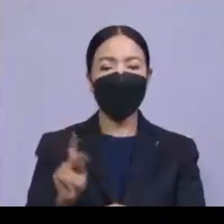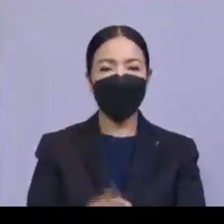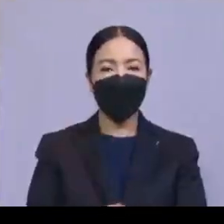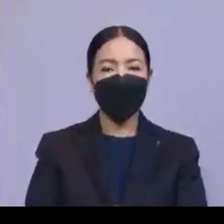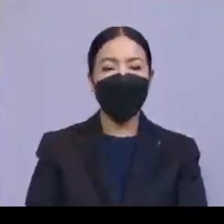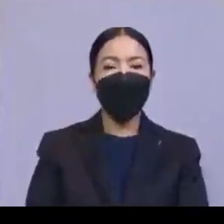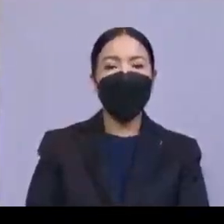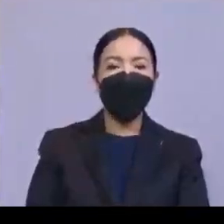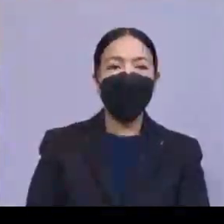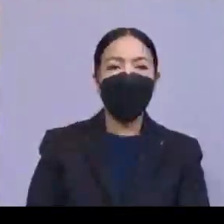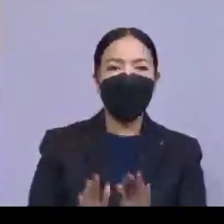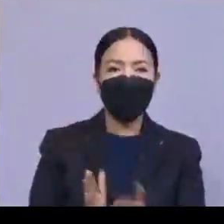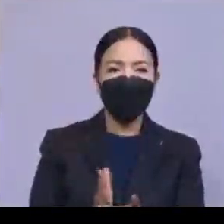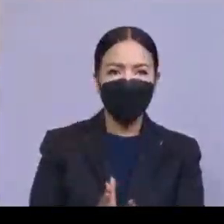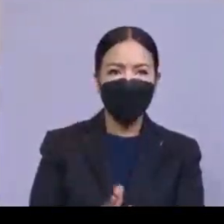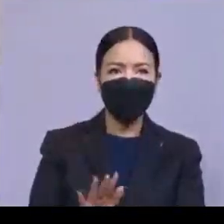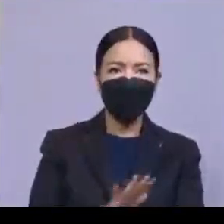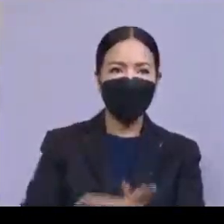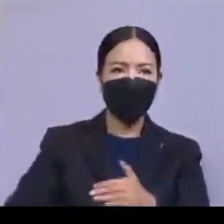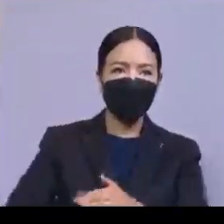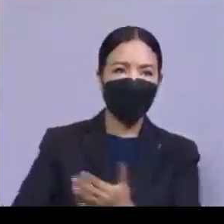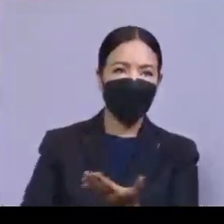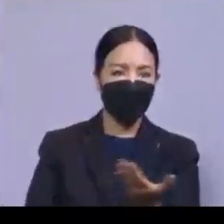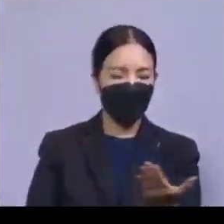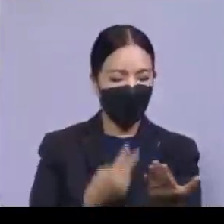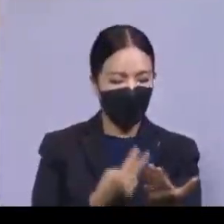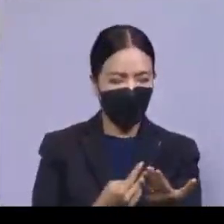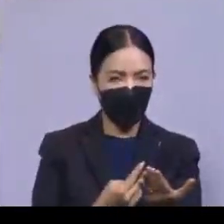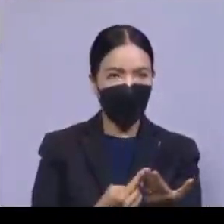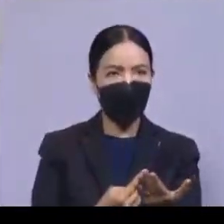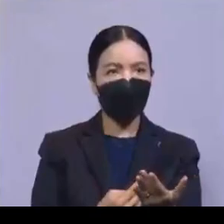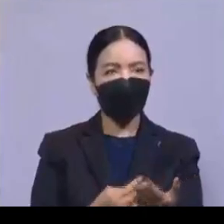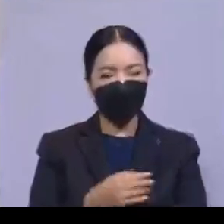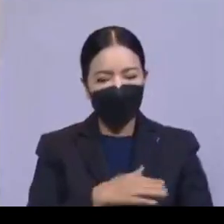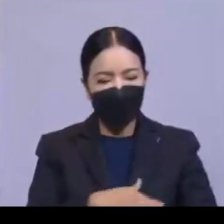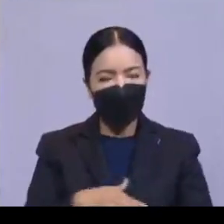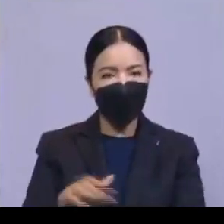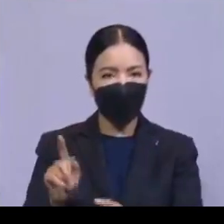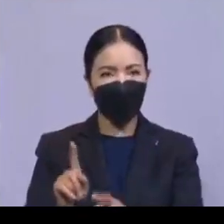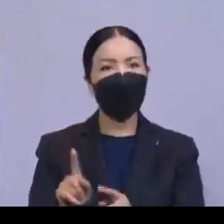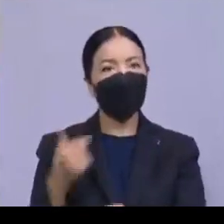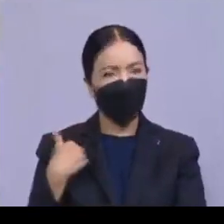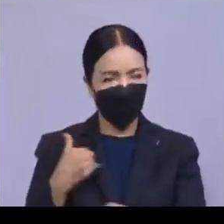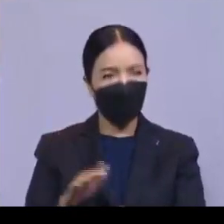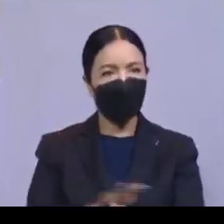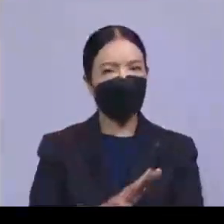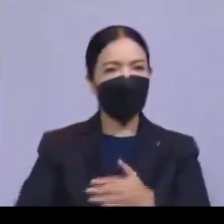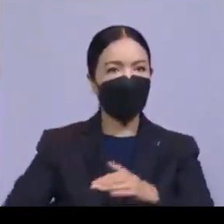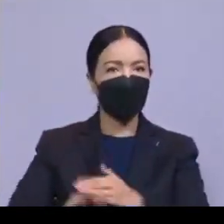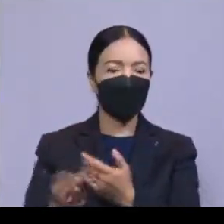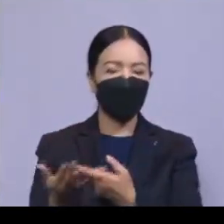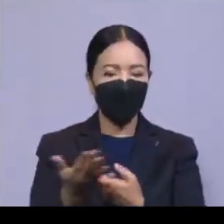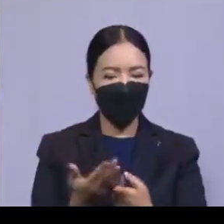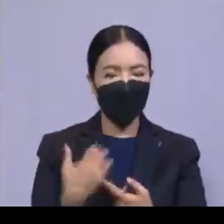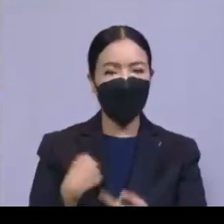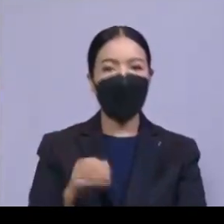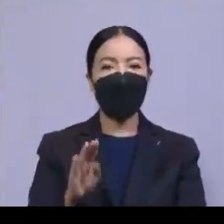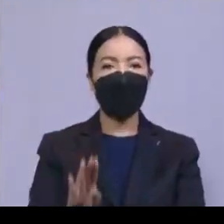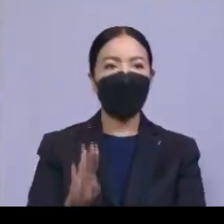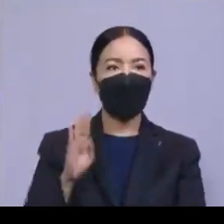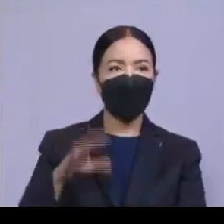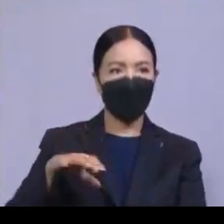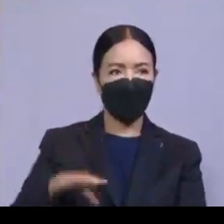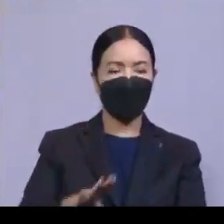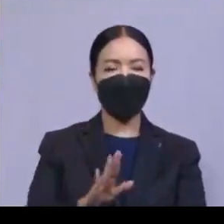เพราะอายัดไว้ก็ต้องเอกสารมาแสดงเพื่อที่จะถอดอายัดปรากฏว่าเขามีเอกสารมาเธอแสดงค่ะบริษัทเมโทร